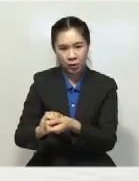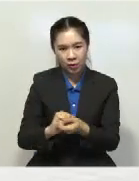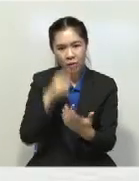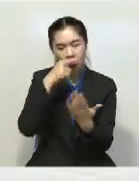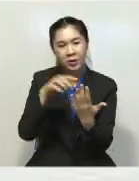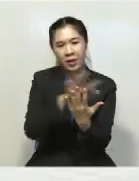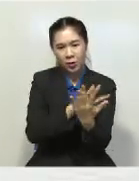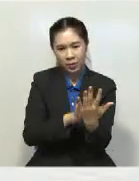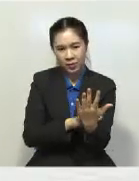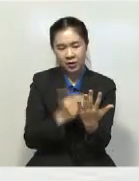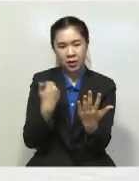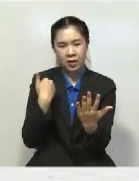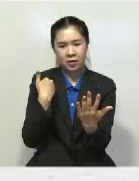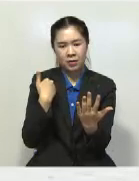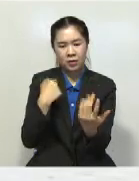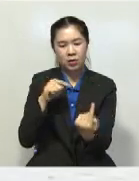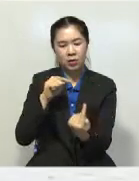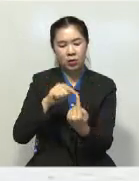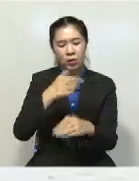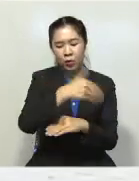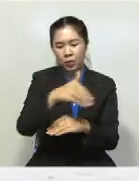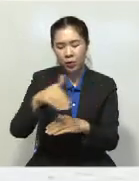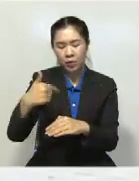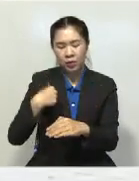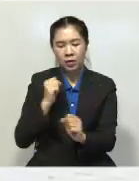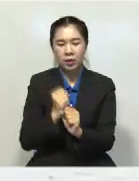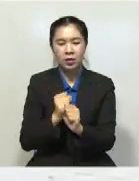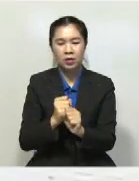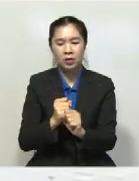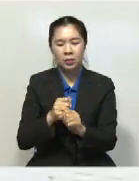ร่วมกันซึ่งจะทำให้แต่ละประเทศนั้นสามารถเดินหน้าได้อย่างยั่งยืน